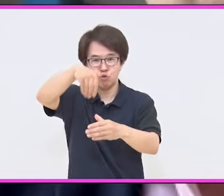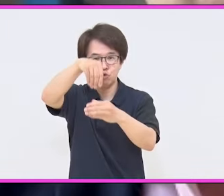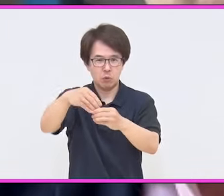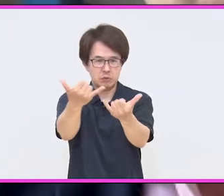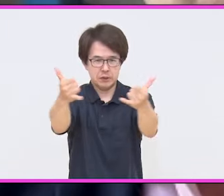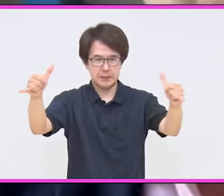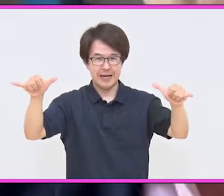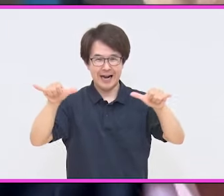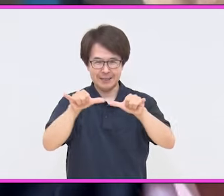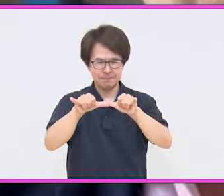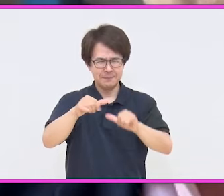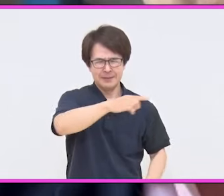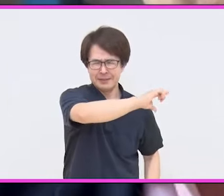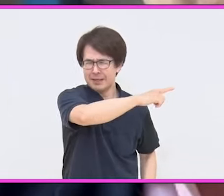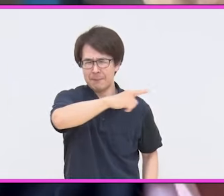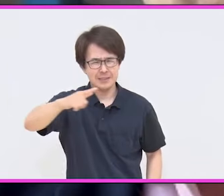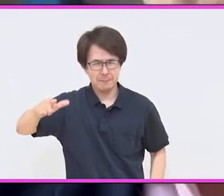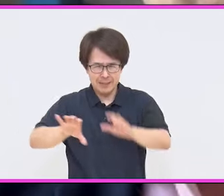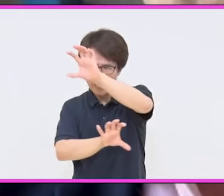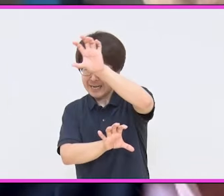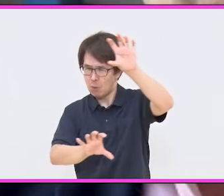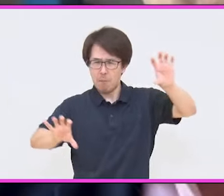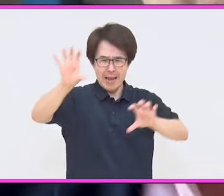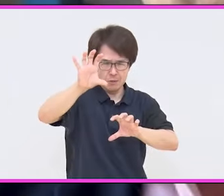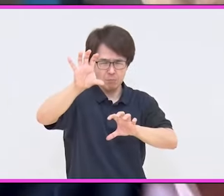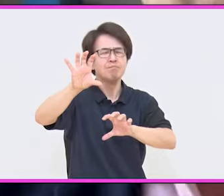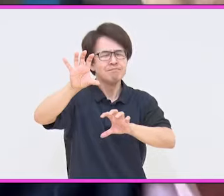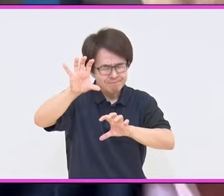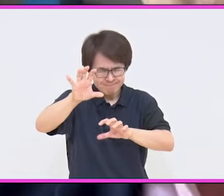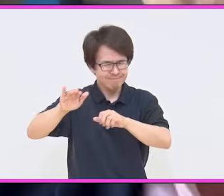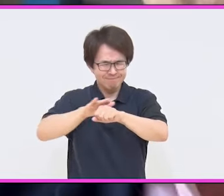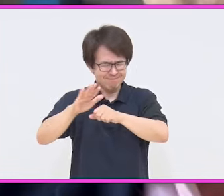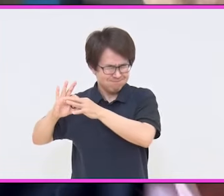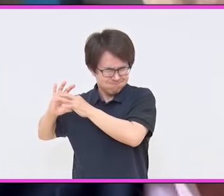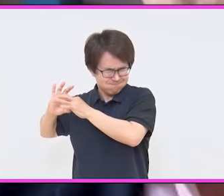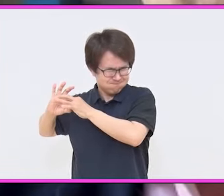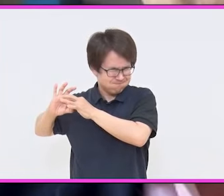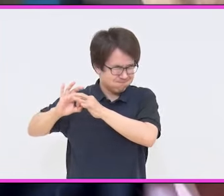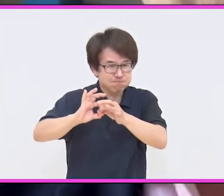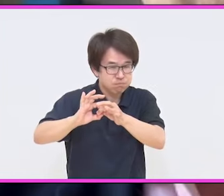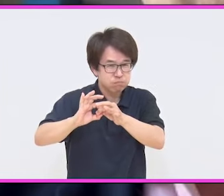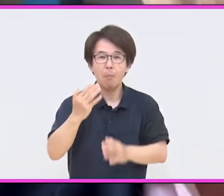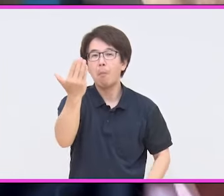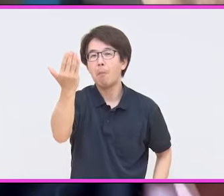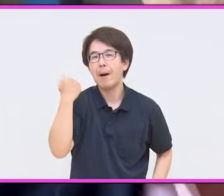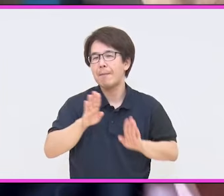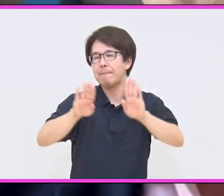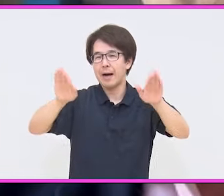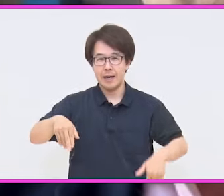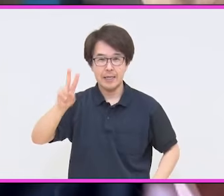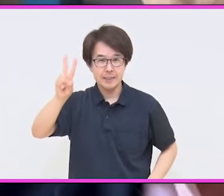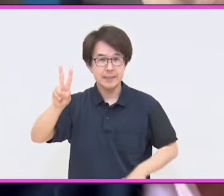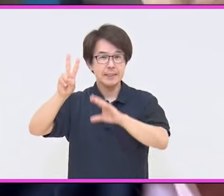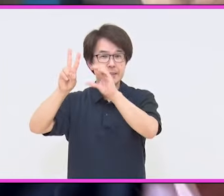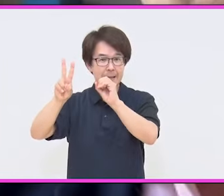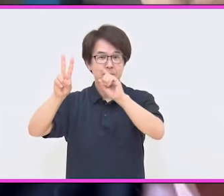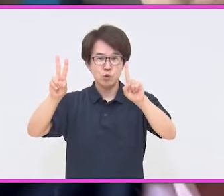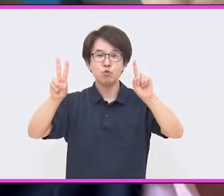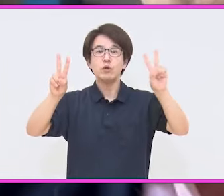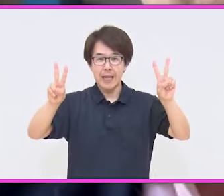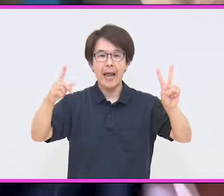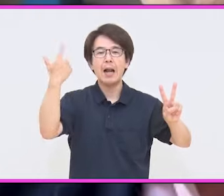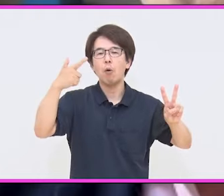のさまざまなイノベーションがそのレガシーとして引き継がれる2012年ロンドン大会